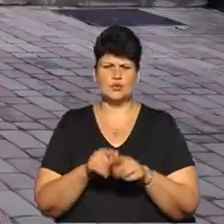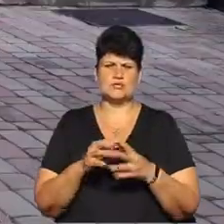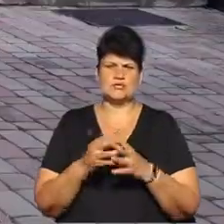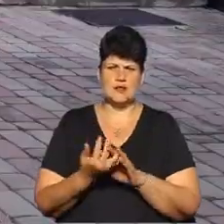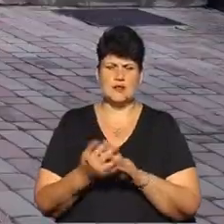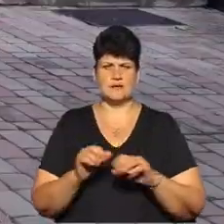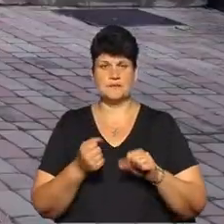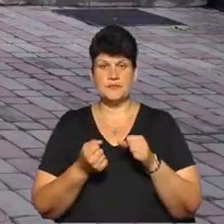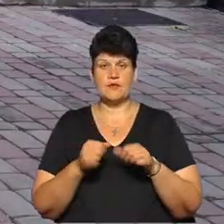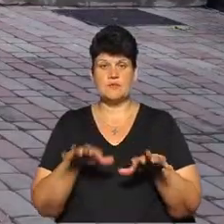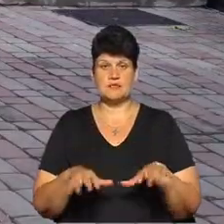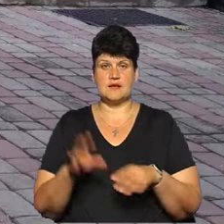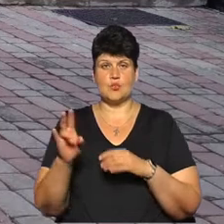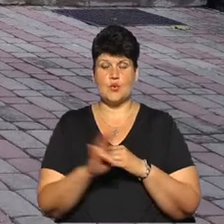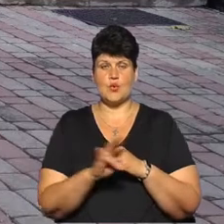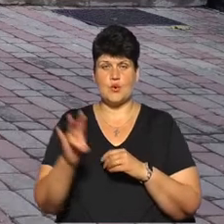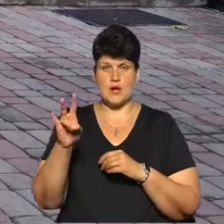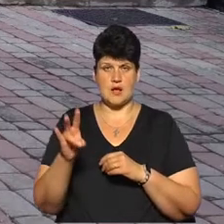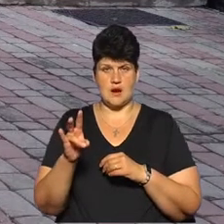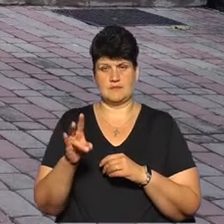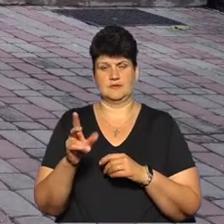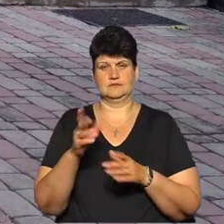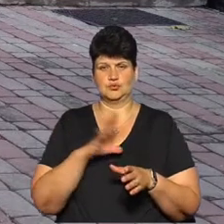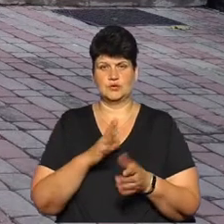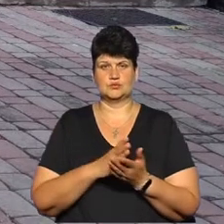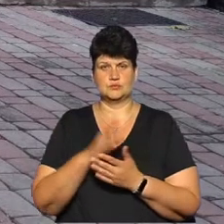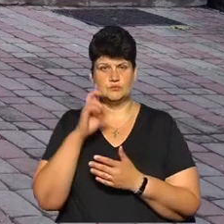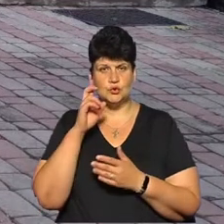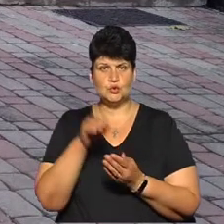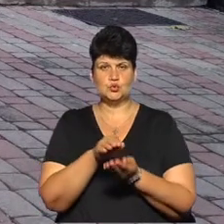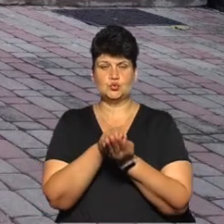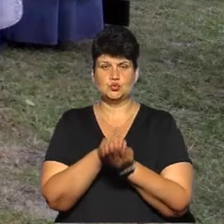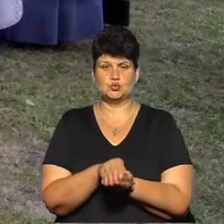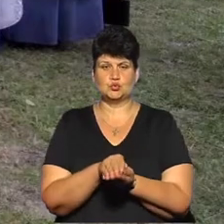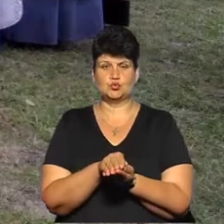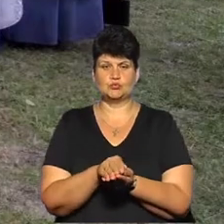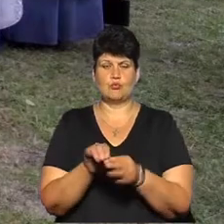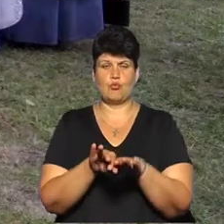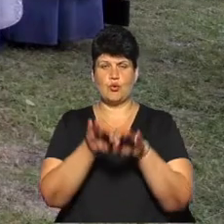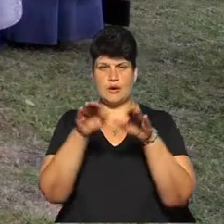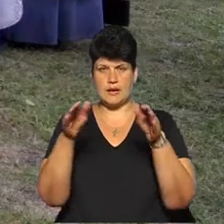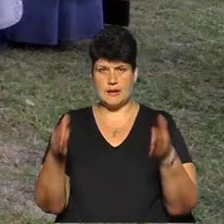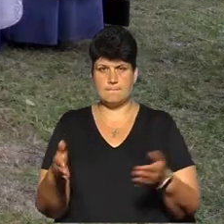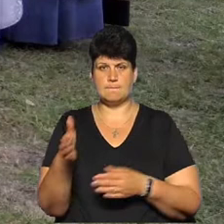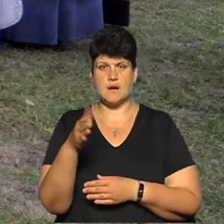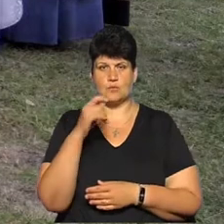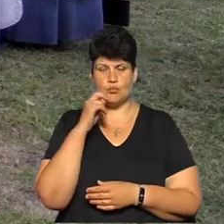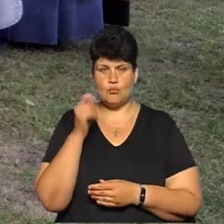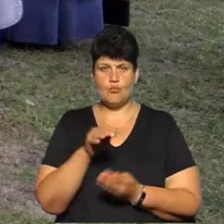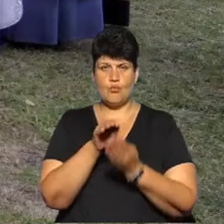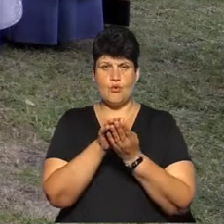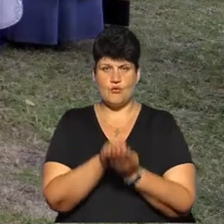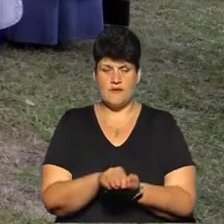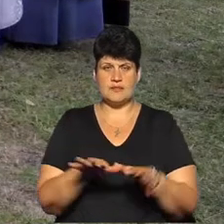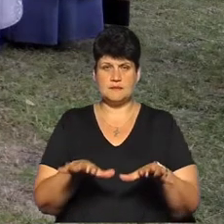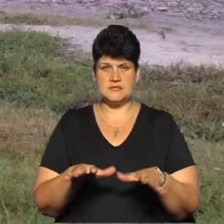У місцевому храмі священнослужителі відправили панахиду, труну із тілом Назара покрили прапором України. Поховали бійця на